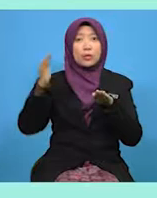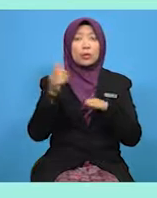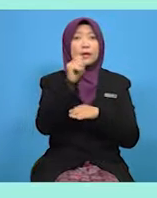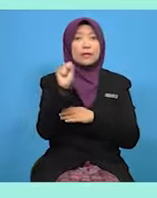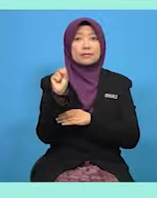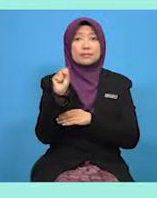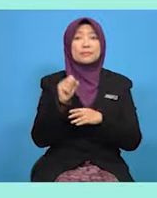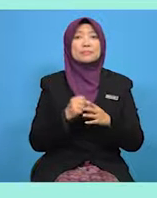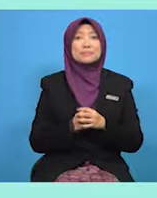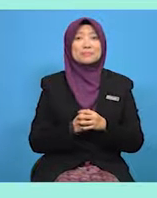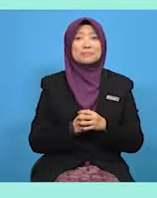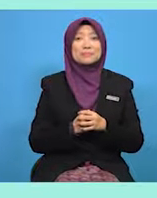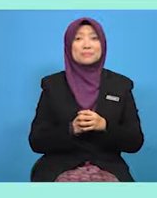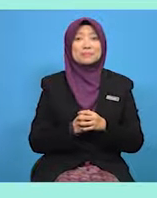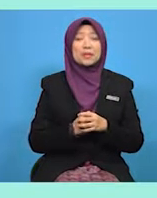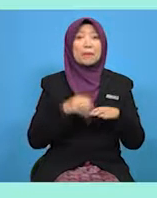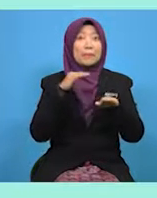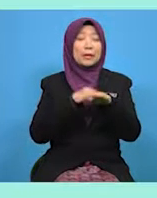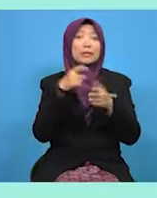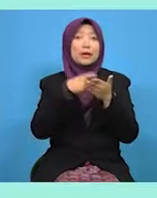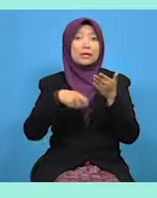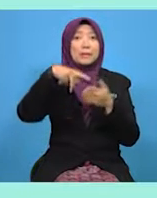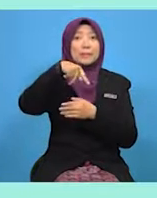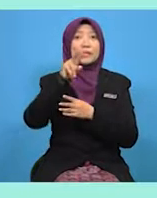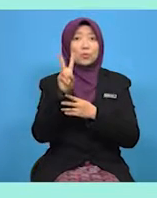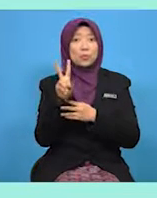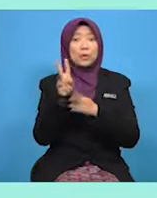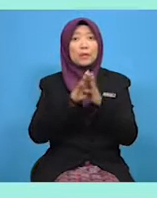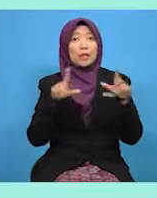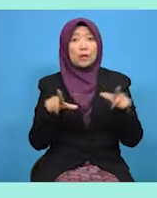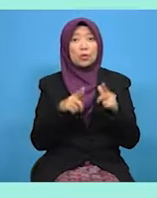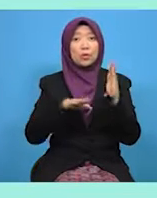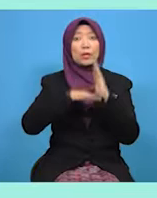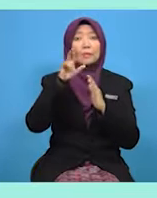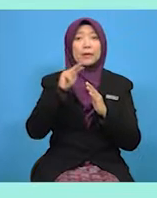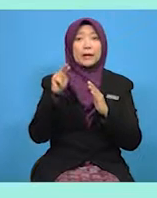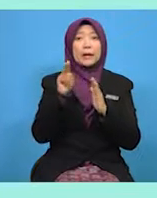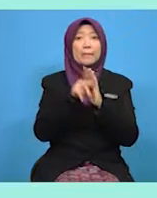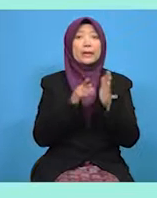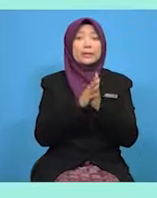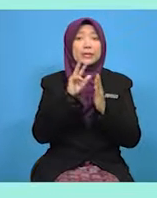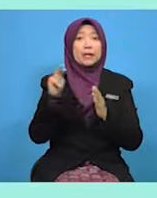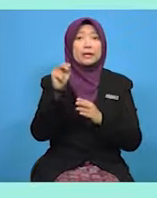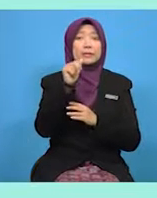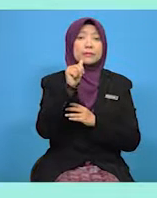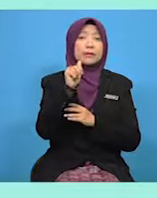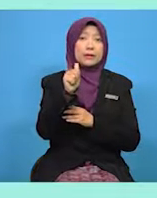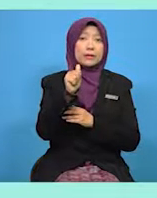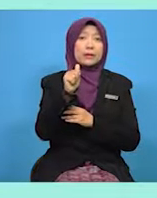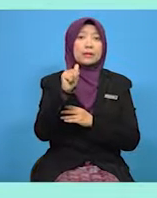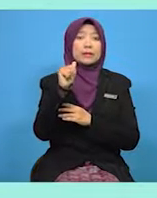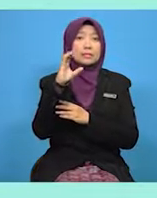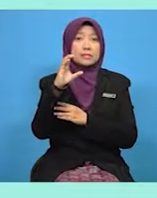AS. Pada harga P2, berlaku lebihan permintaan aggregate